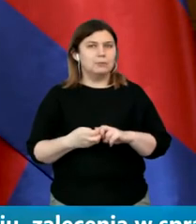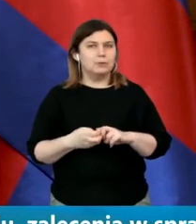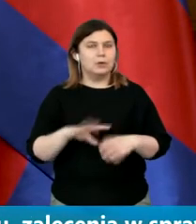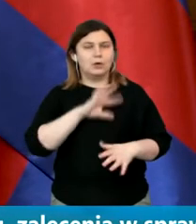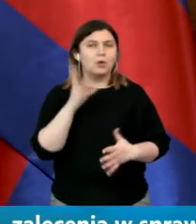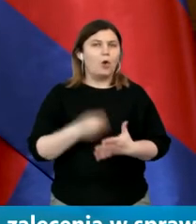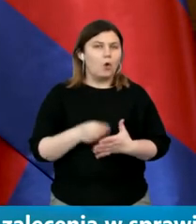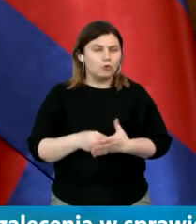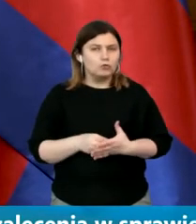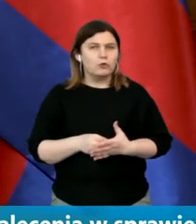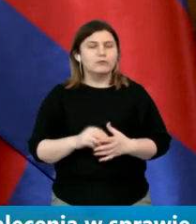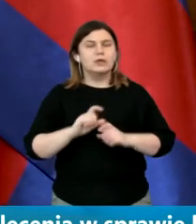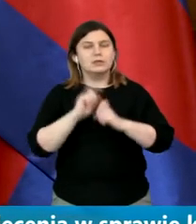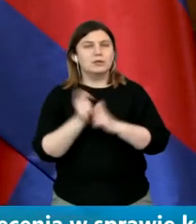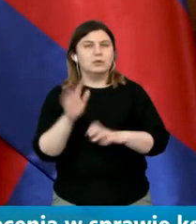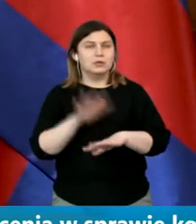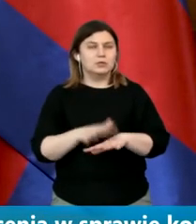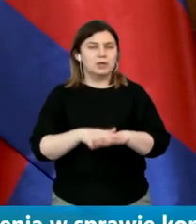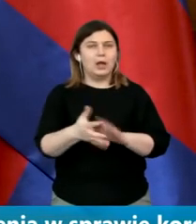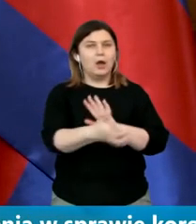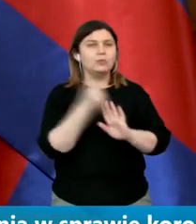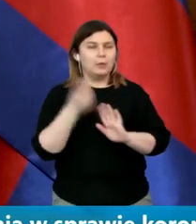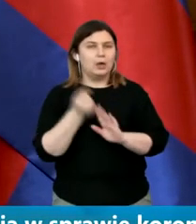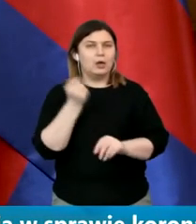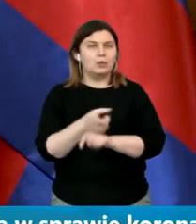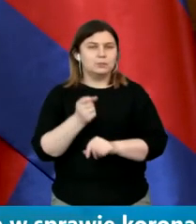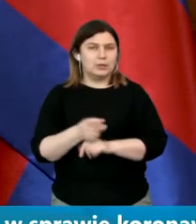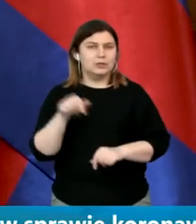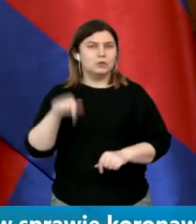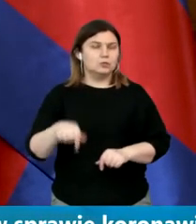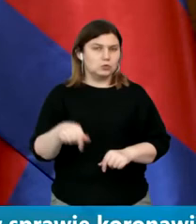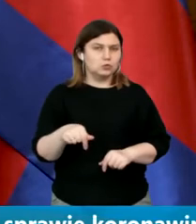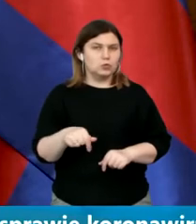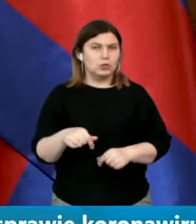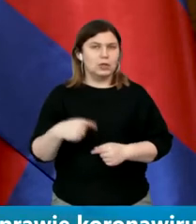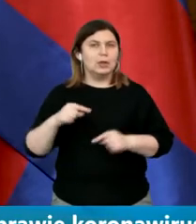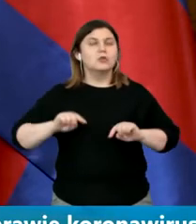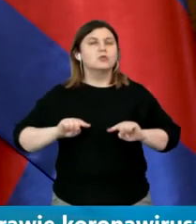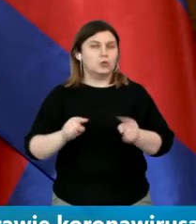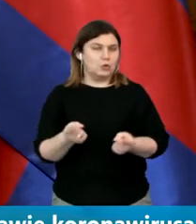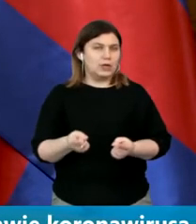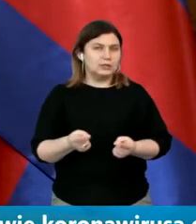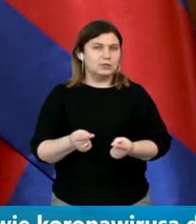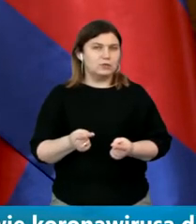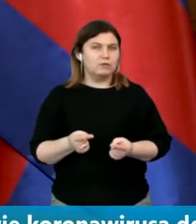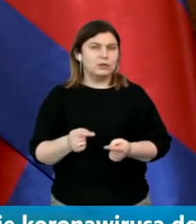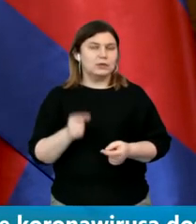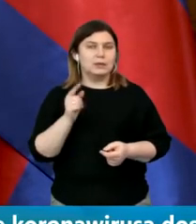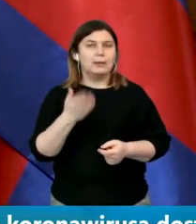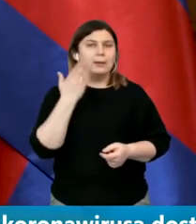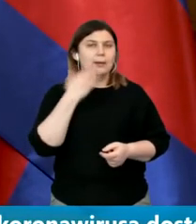kosztów, i całego systemu odbioru odpadów. U nas ten proces jest zorganizowany, myślę, na bardzo